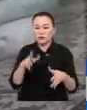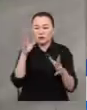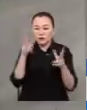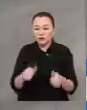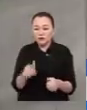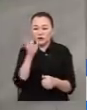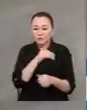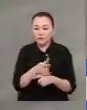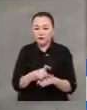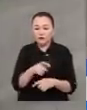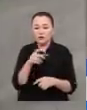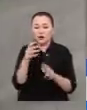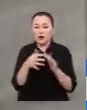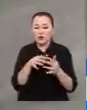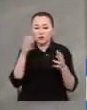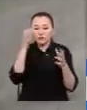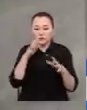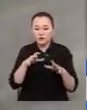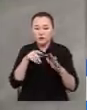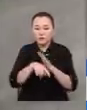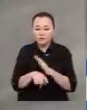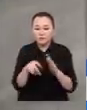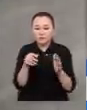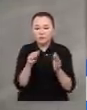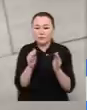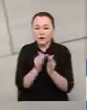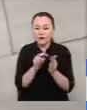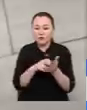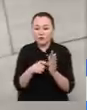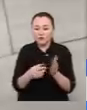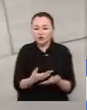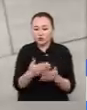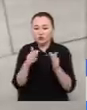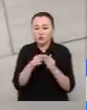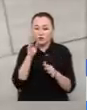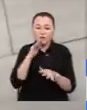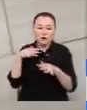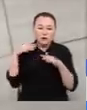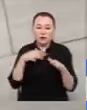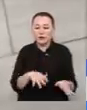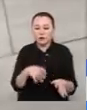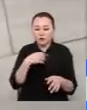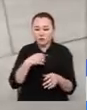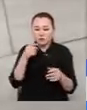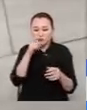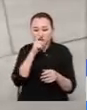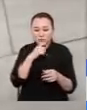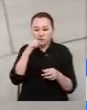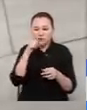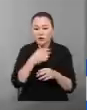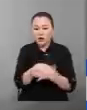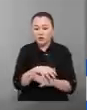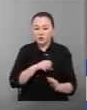дейді. Сондықтан ауылдағы медресенің аядай бір бөлмесіне жайғасыпты. Айтуынша үйге ағын су лап бергенде еш шиіп үлгермей сыртқа қашып